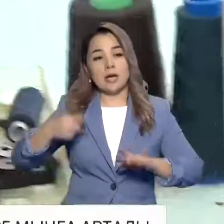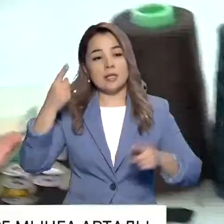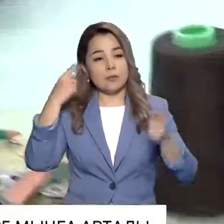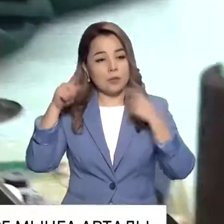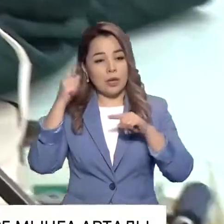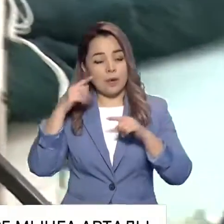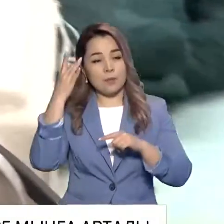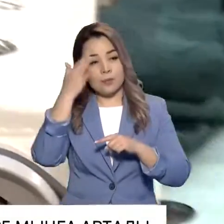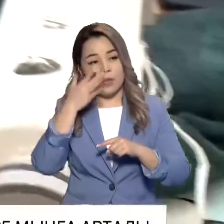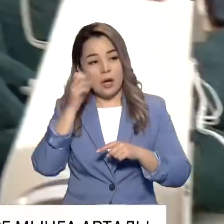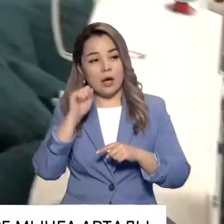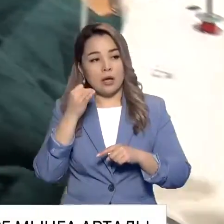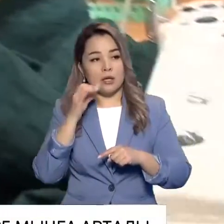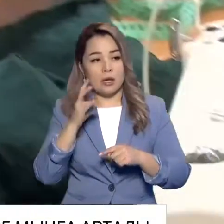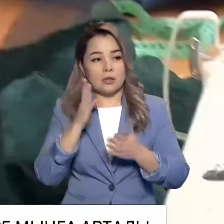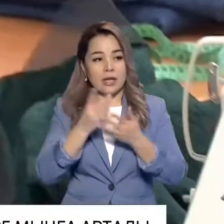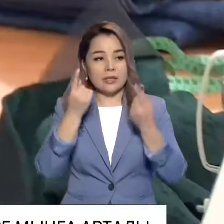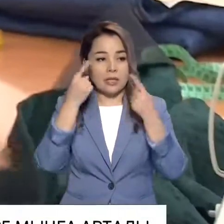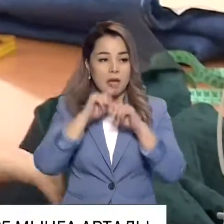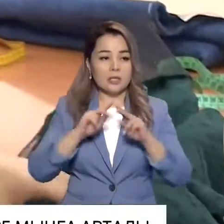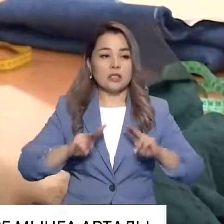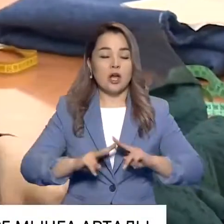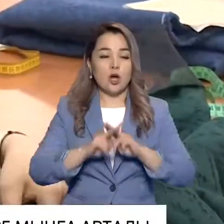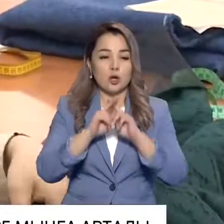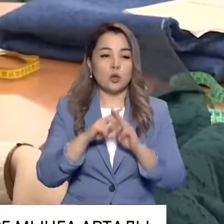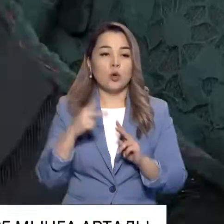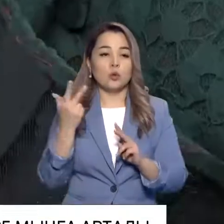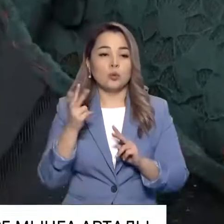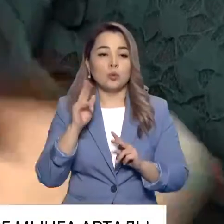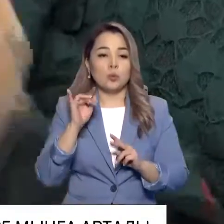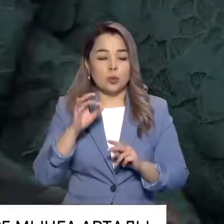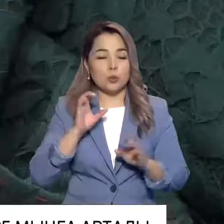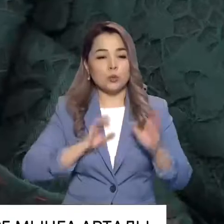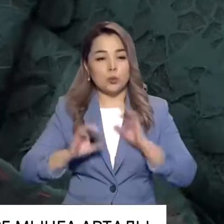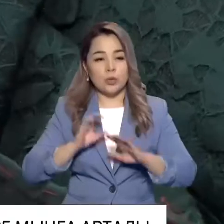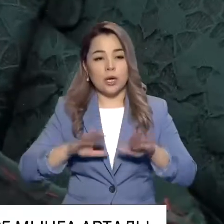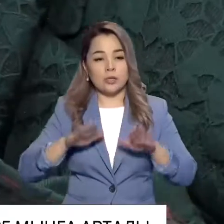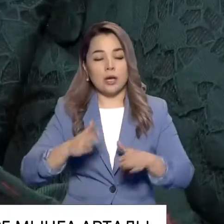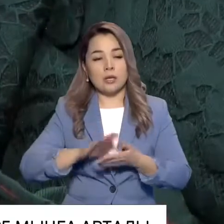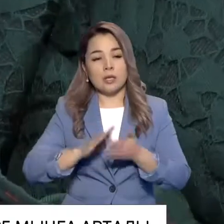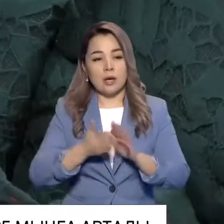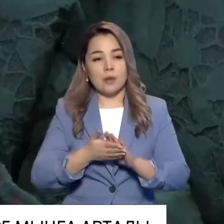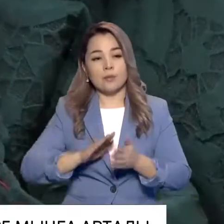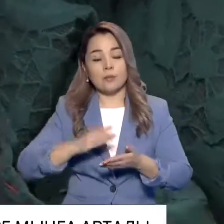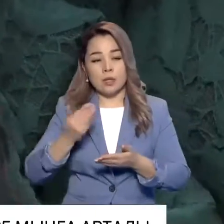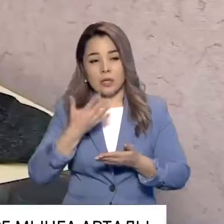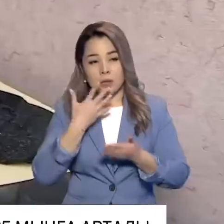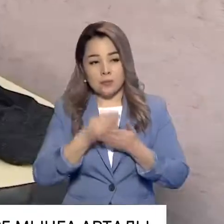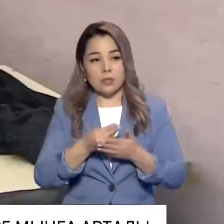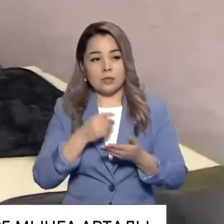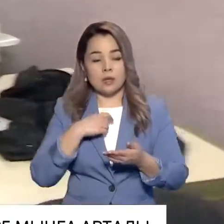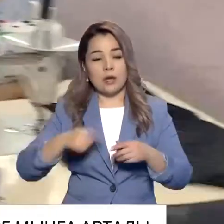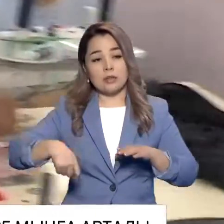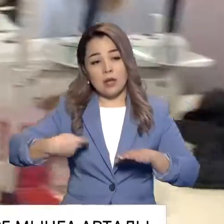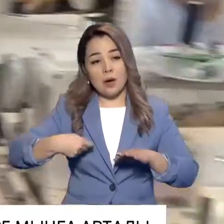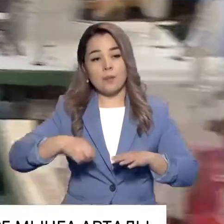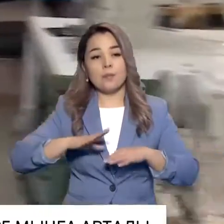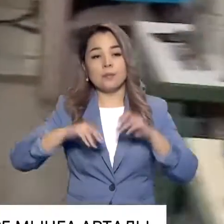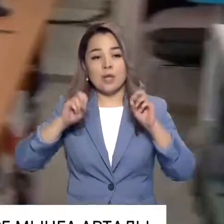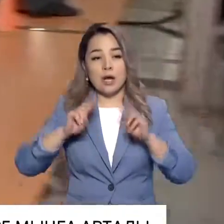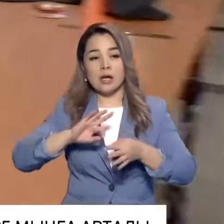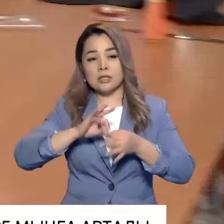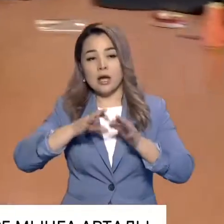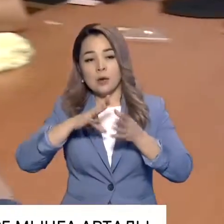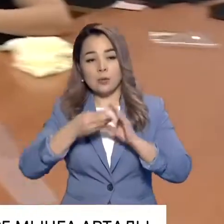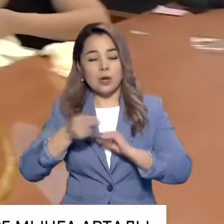болуды армандаған Айкен бүгінде технологиялық колледждің 3-ші курс студенті. Білім ордасымен келісім шартқа отырған мына ателеге мамандығының қыр-сырын